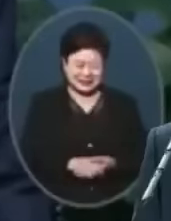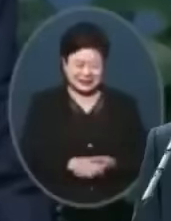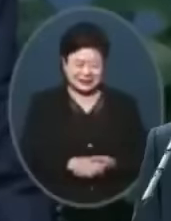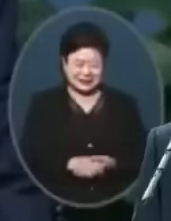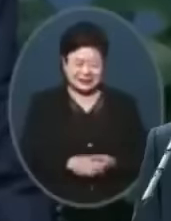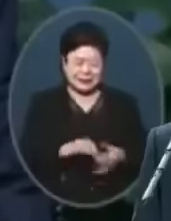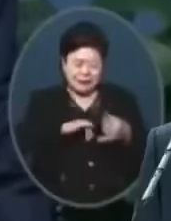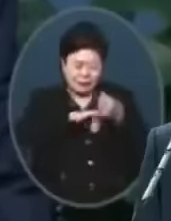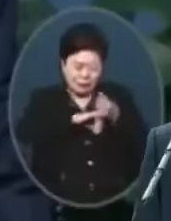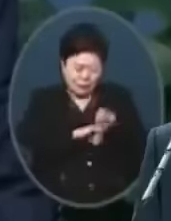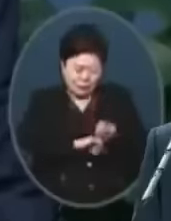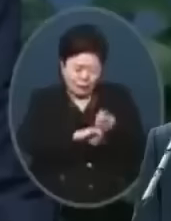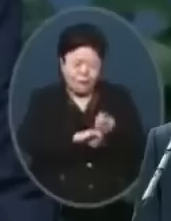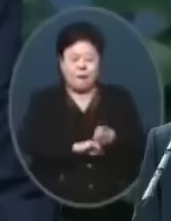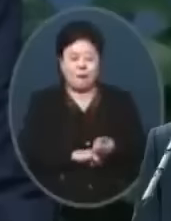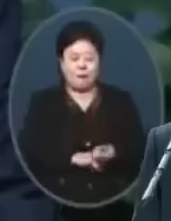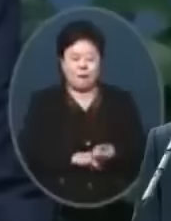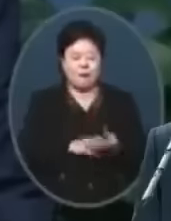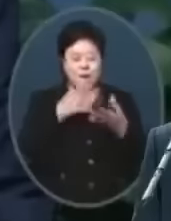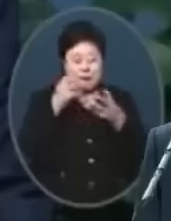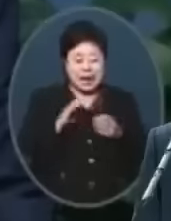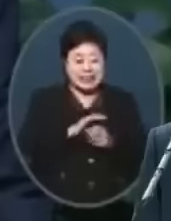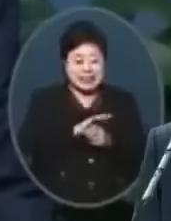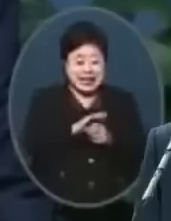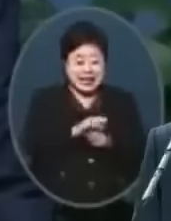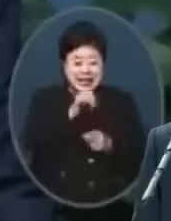반드시 많이 사랑하면